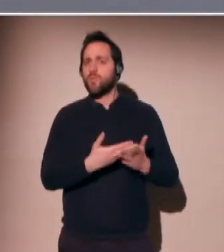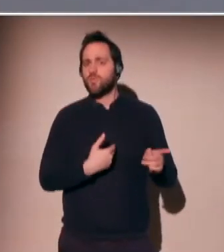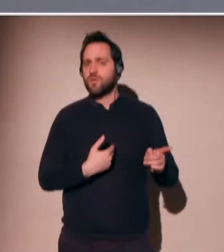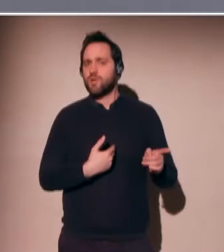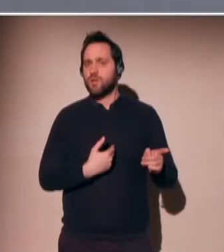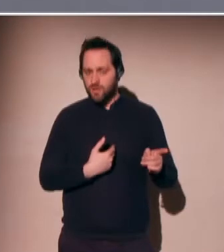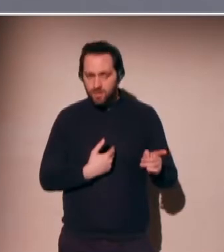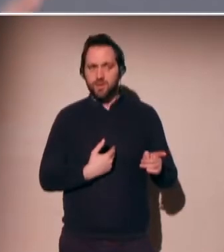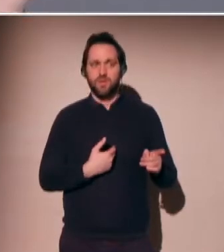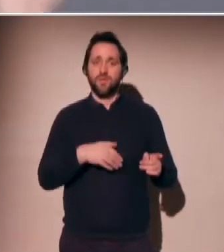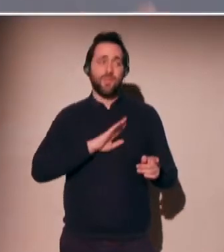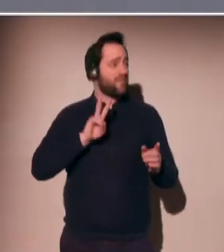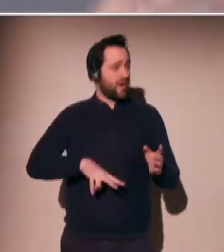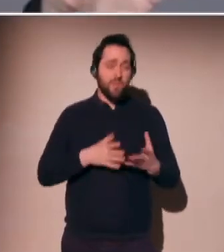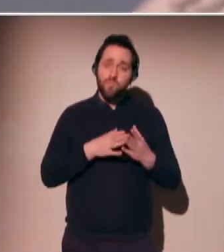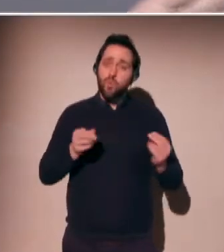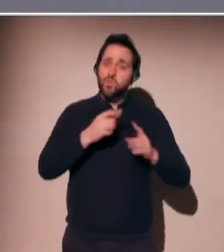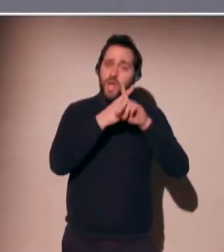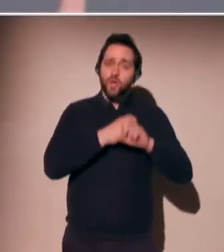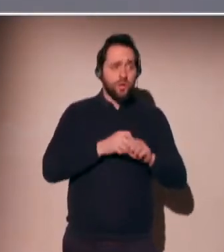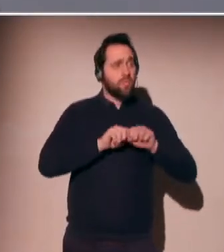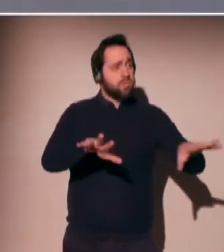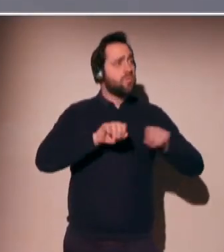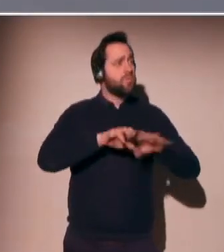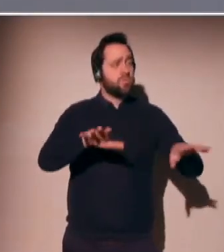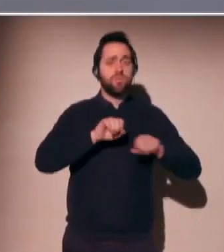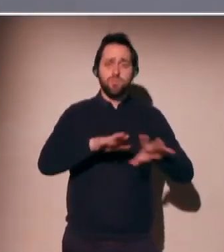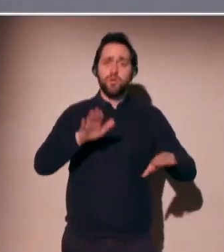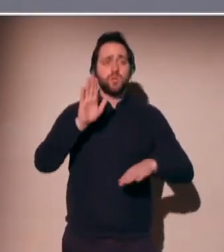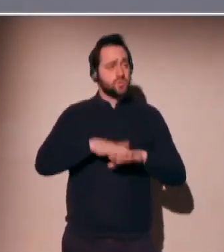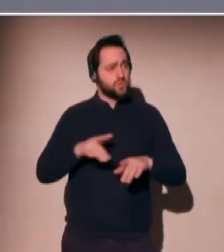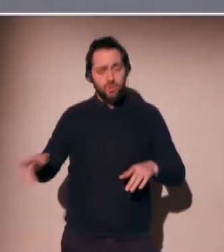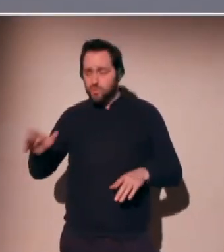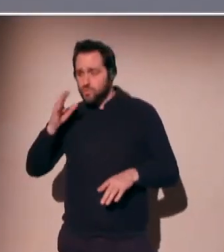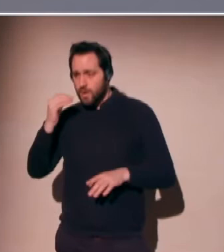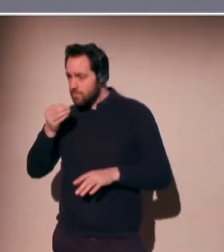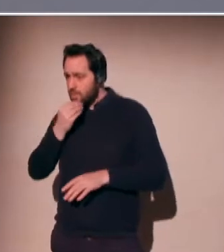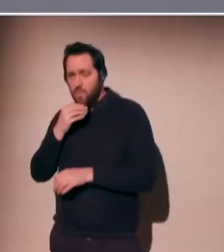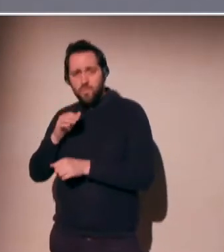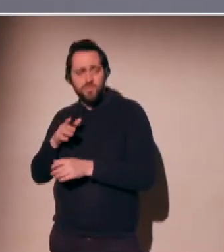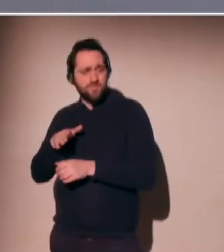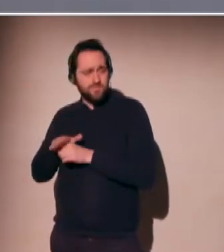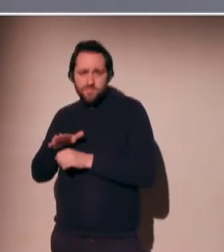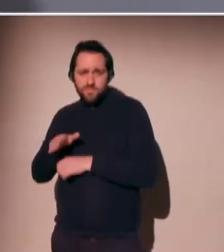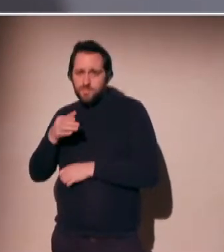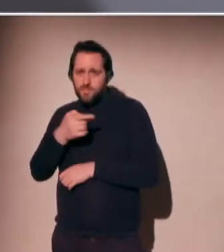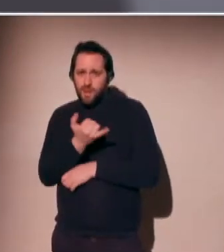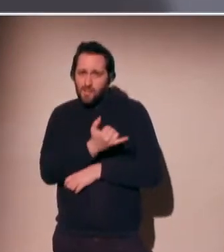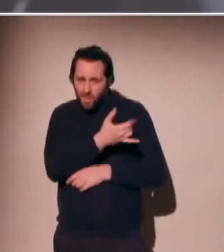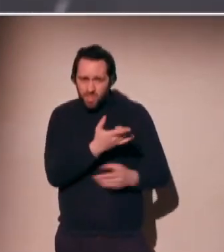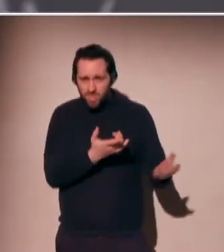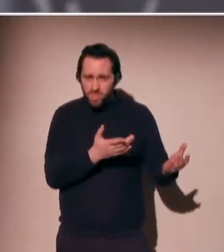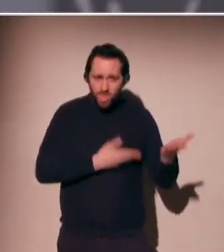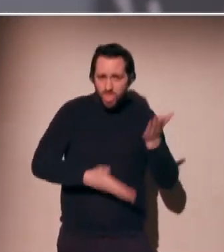utilisés sans même que l'on vérifie si l'algorithme vaut mieux ou non que le système qui est déjà en place. Donc on a un traitement scientifique de base qui